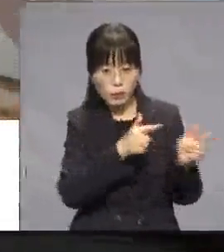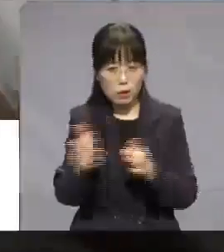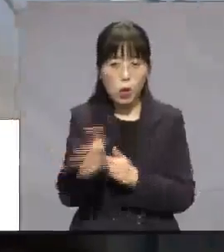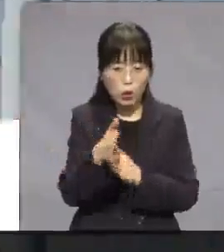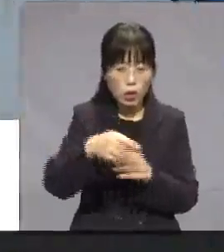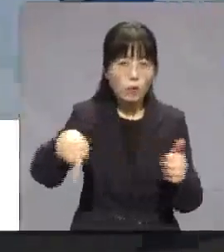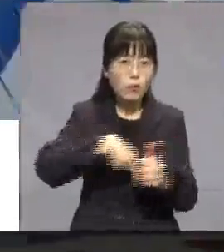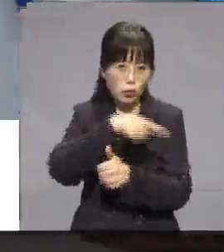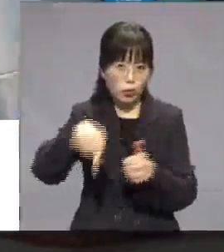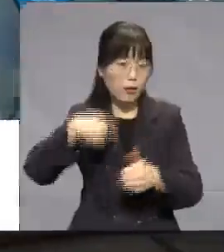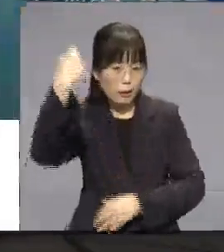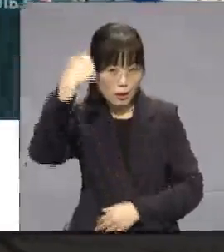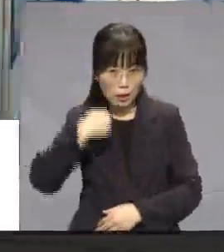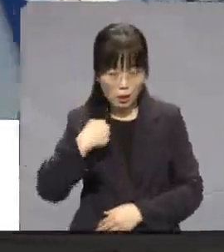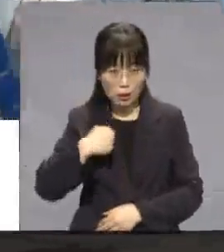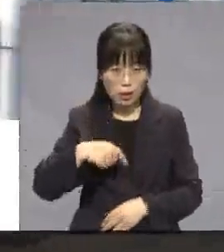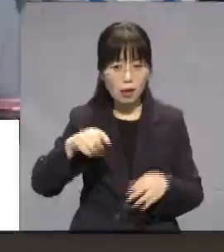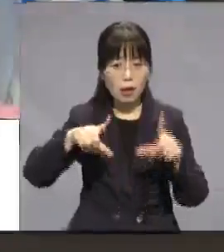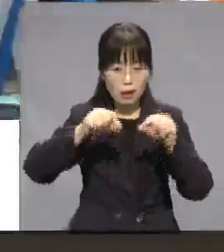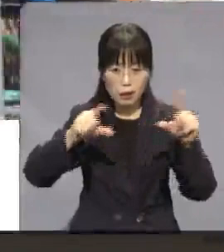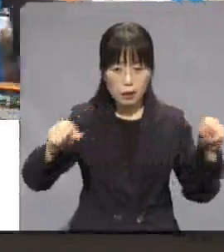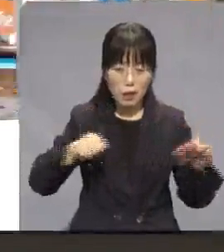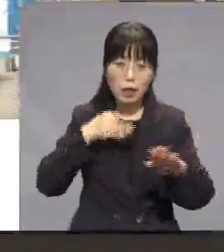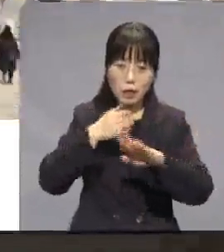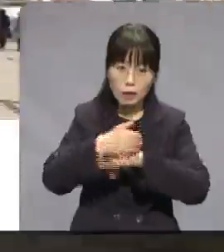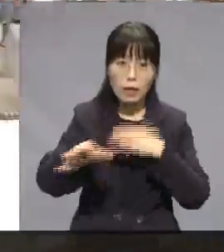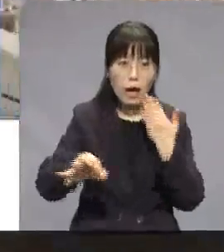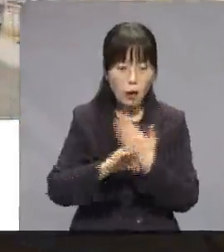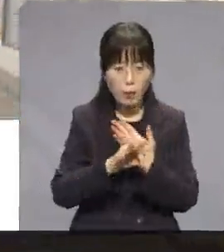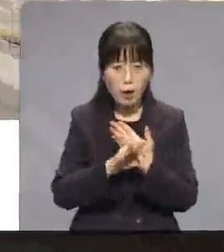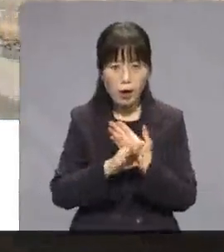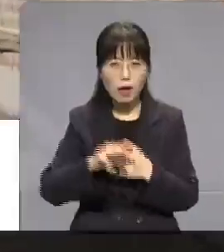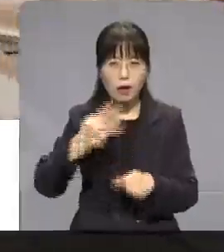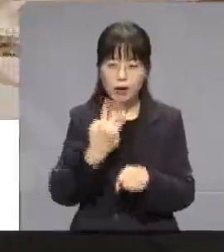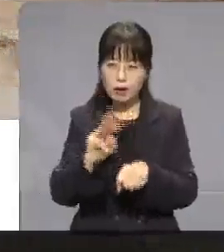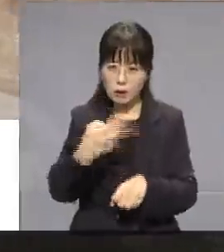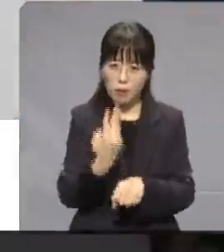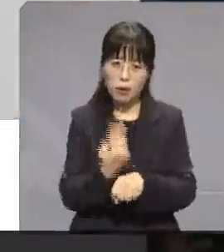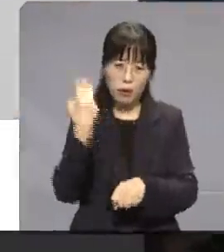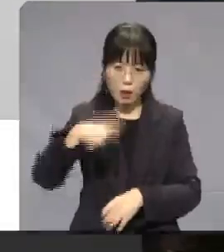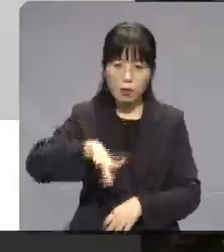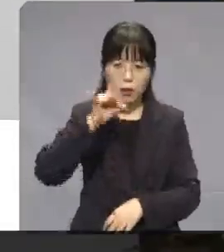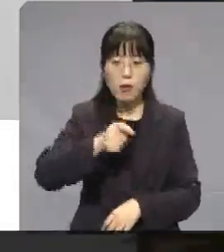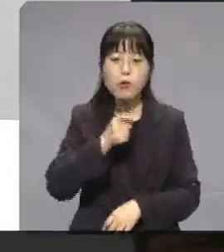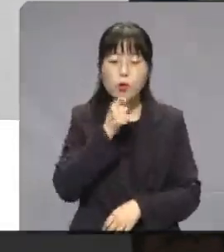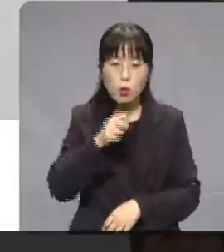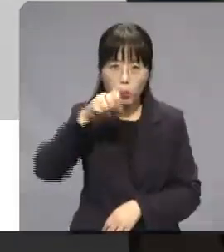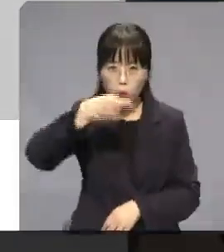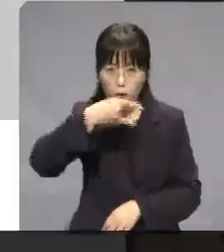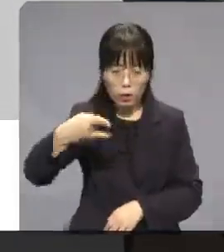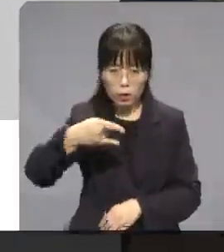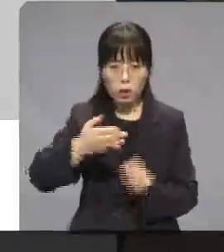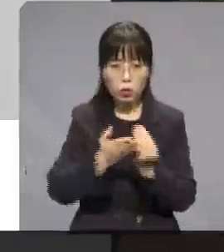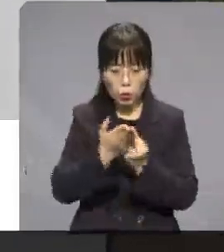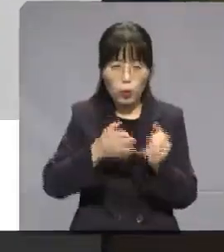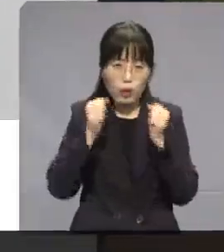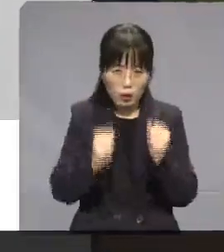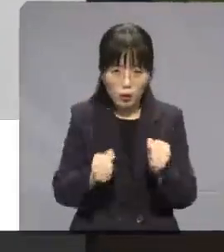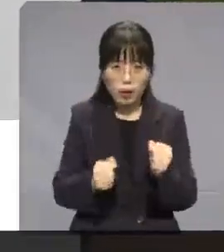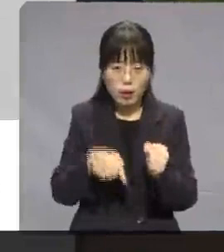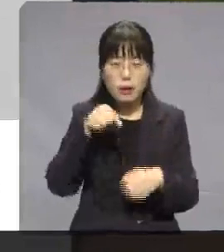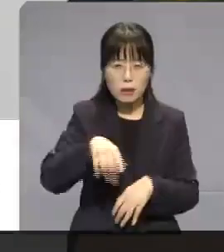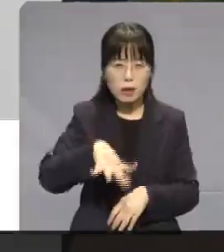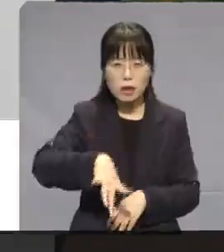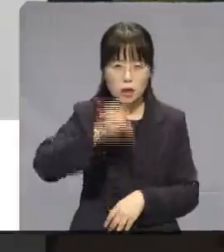분위기가 낭낭하게 느껴지는 식당들을 지나면 300여 년 전 처음 소무의도에 정착해